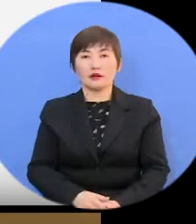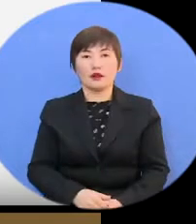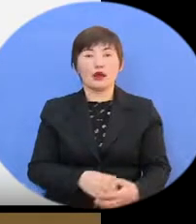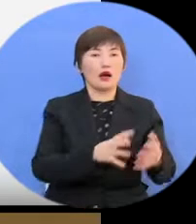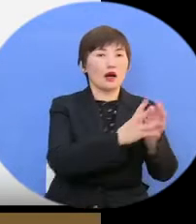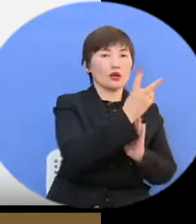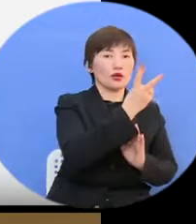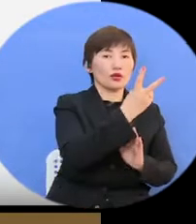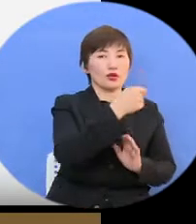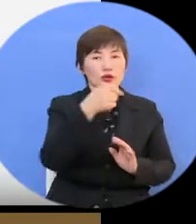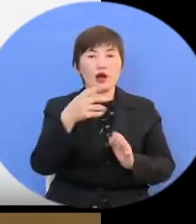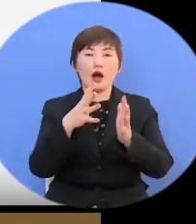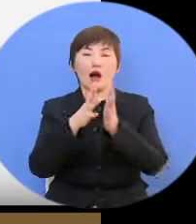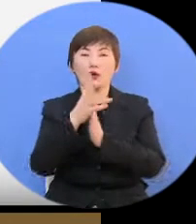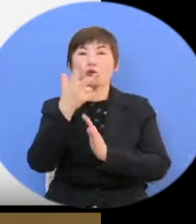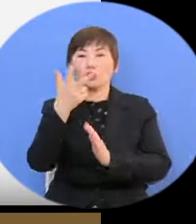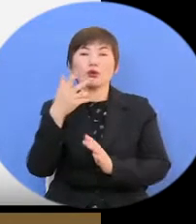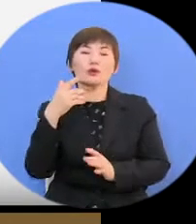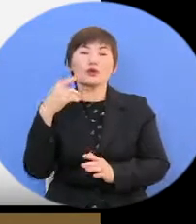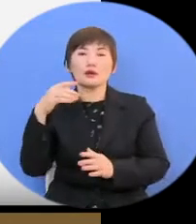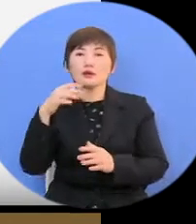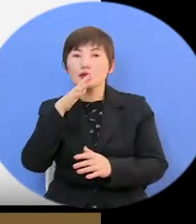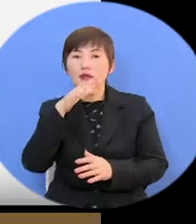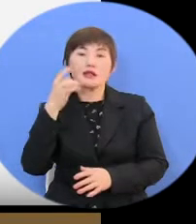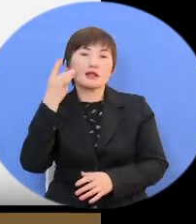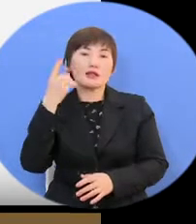12-аас 13 насны охид хүүхдүүдийн хувьд биеийн өндөр